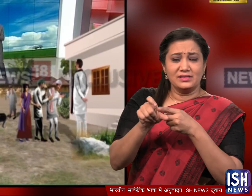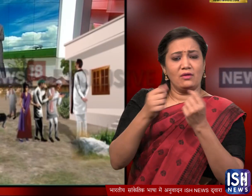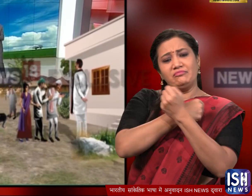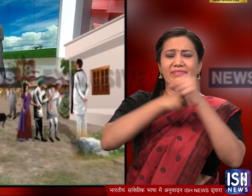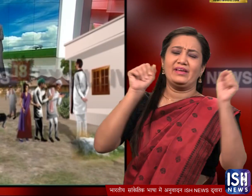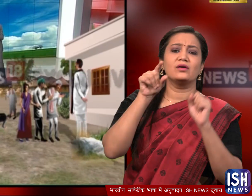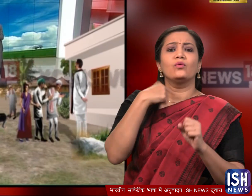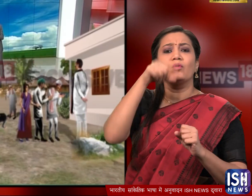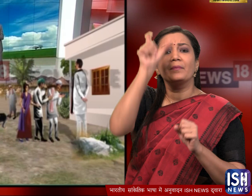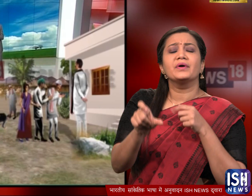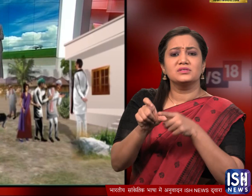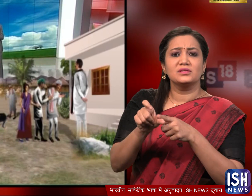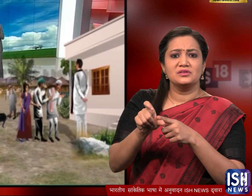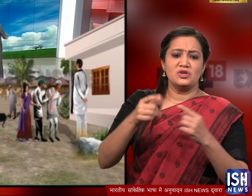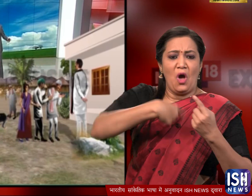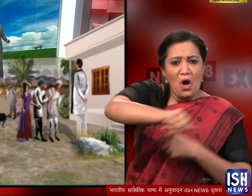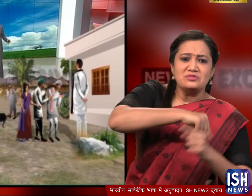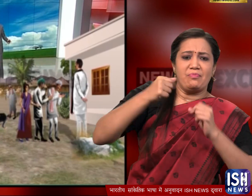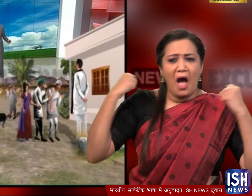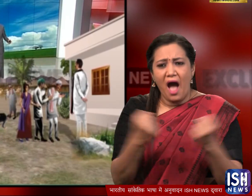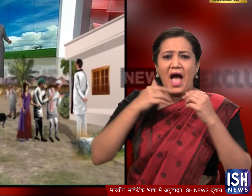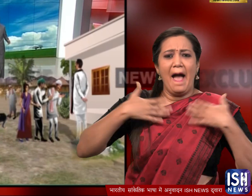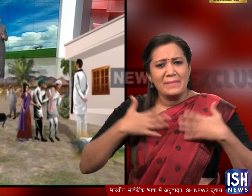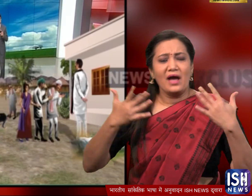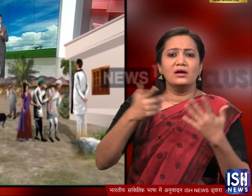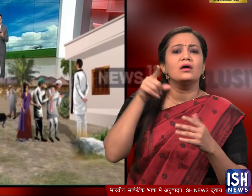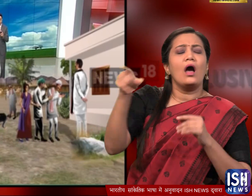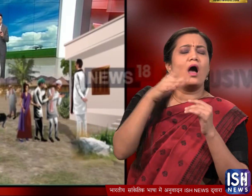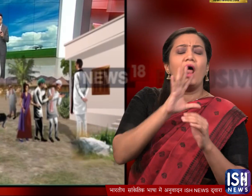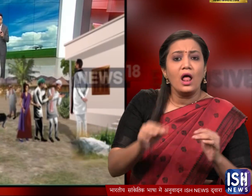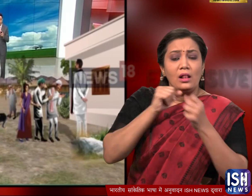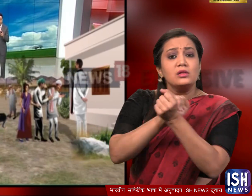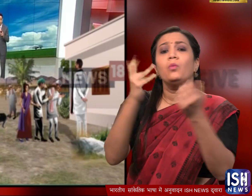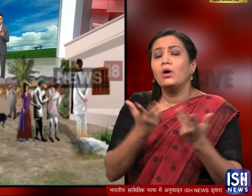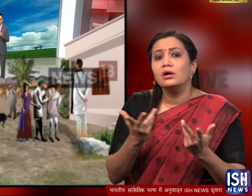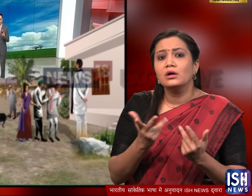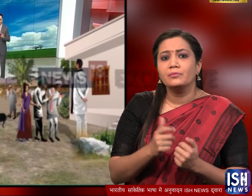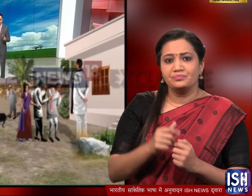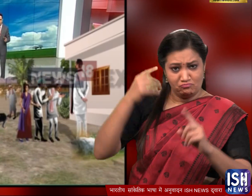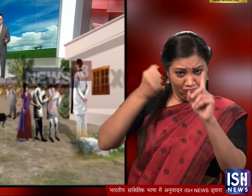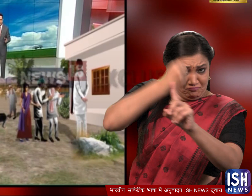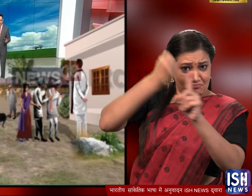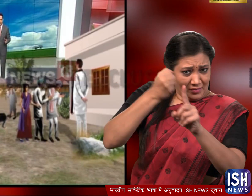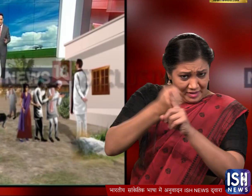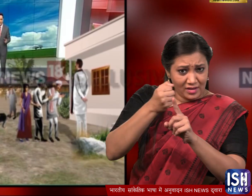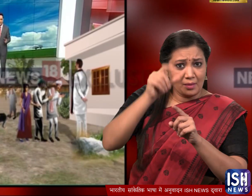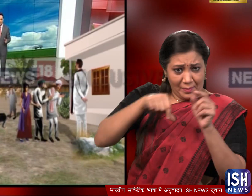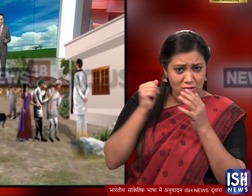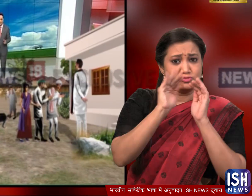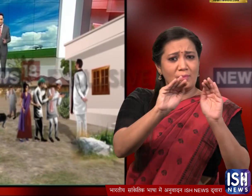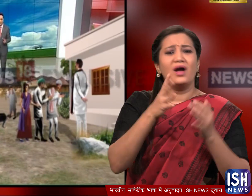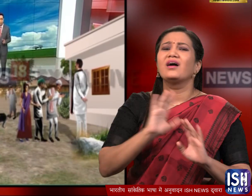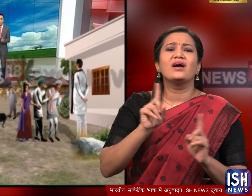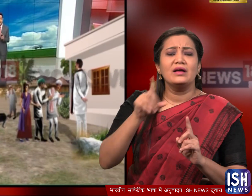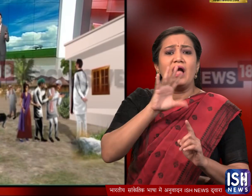जिस आदमी के स्वागत में बावले हुए जा रहे हैं उस पर आरोप क्या थी? वो किसी जन आंदोलन में पकड़ा गया था क्या?